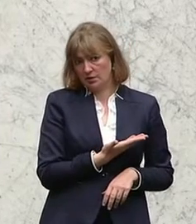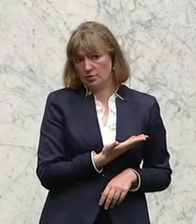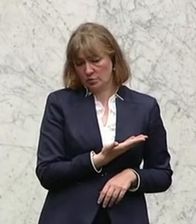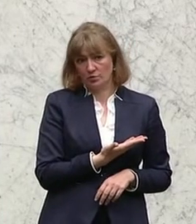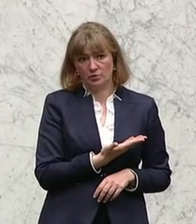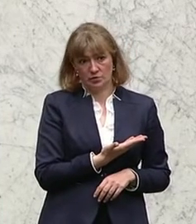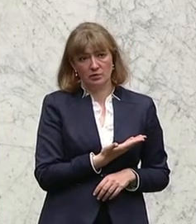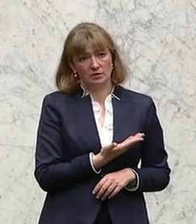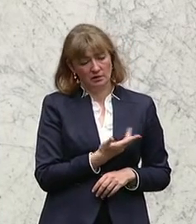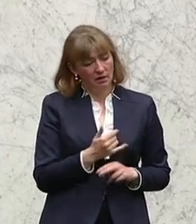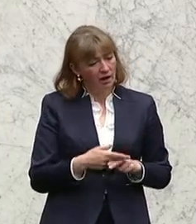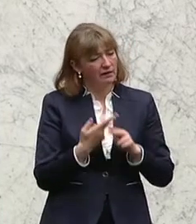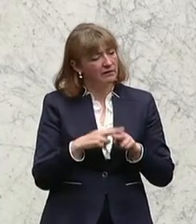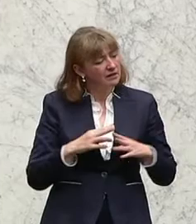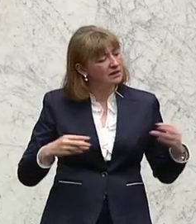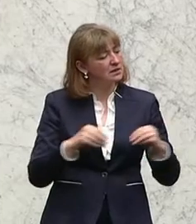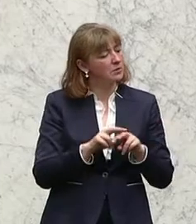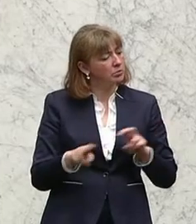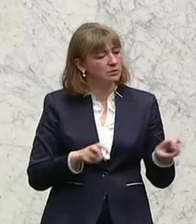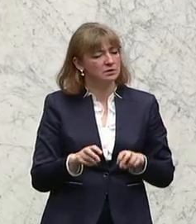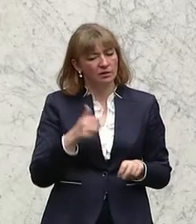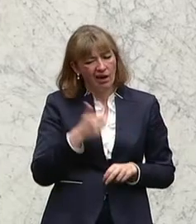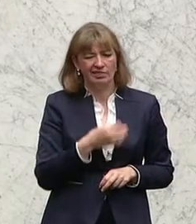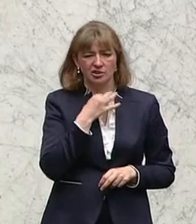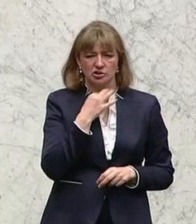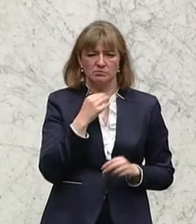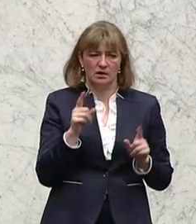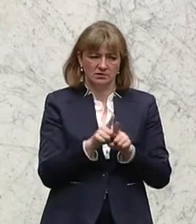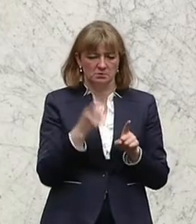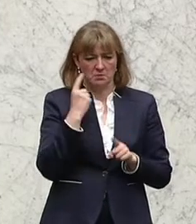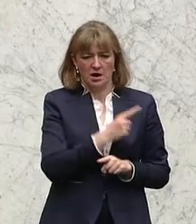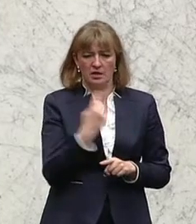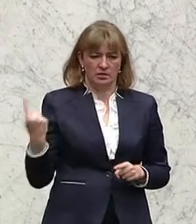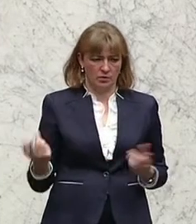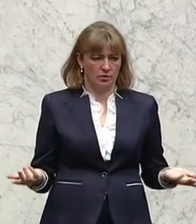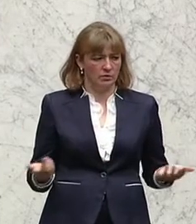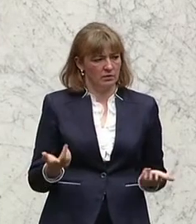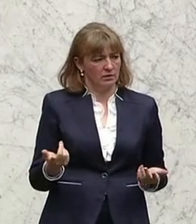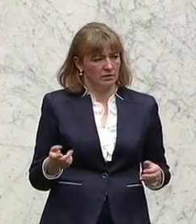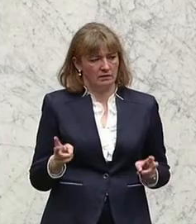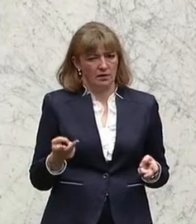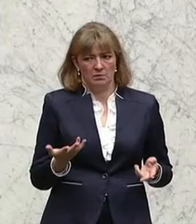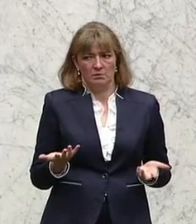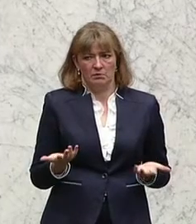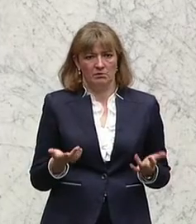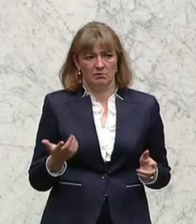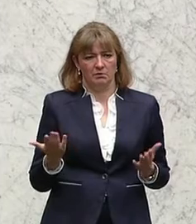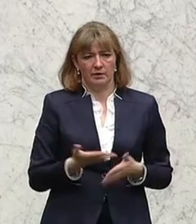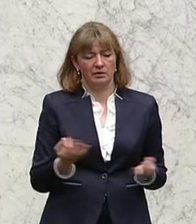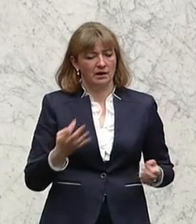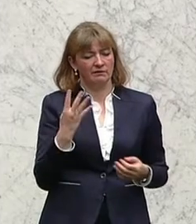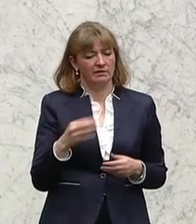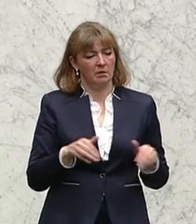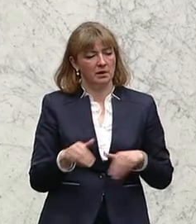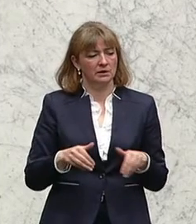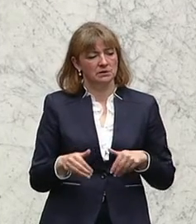es würde sehr helfen, wenn die gesamte Bundesregierung mit einer Stimme redet. Ich glaube nicht, dass es etwas bringt, wenn sich momentan ungefähr 4